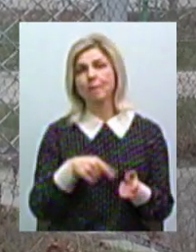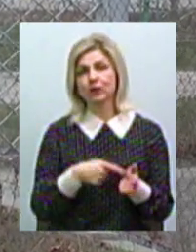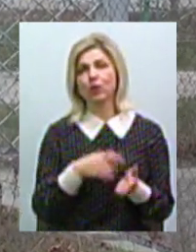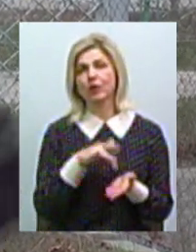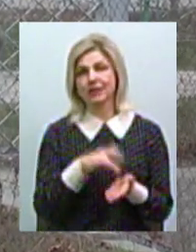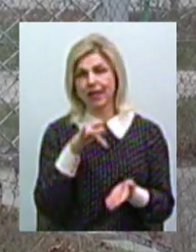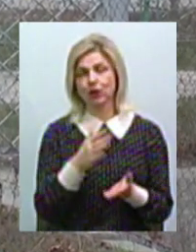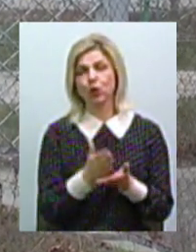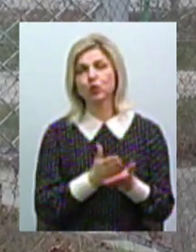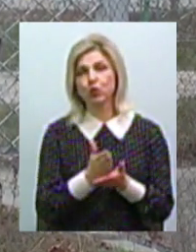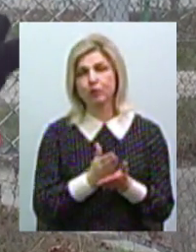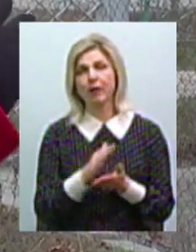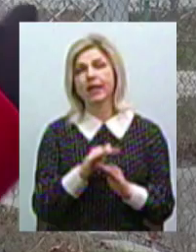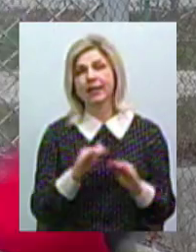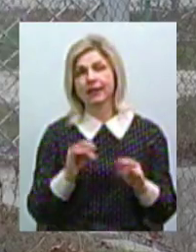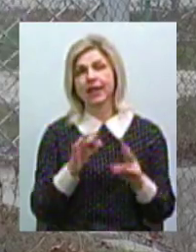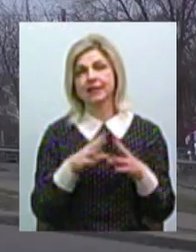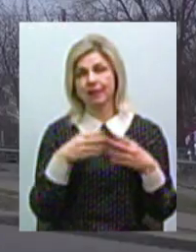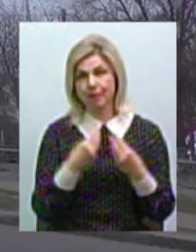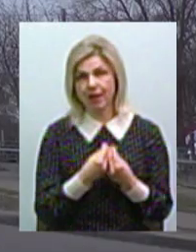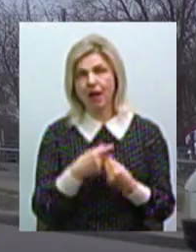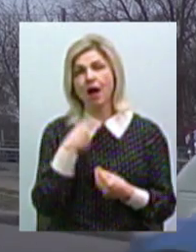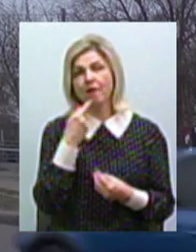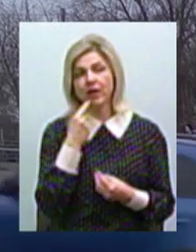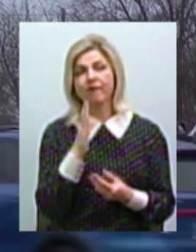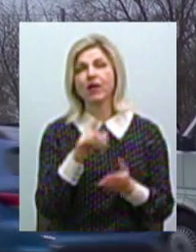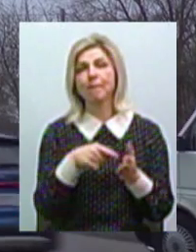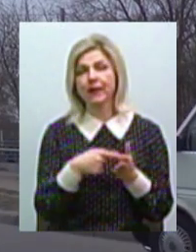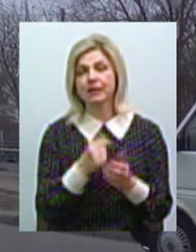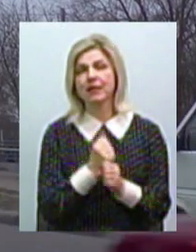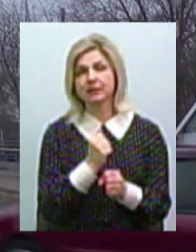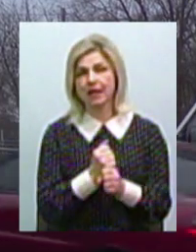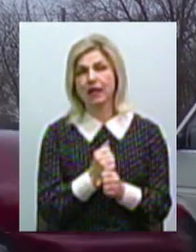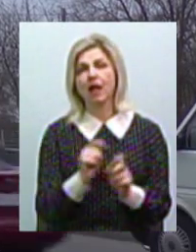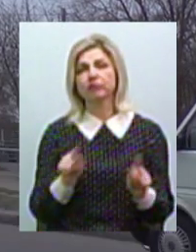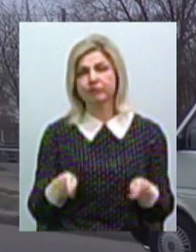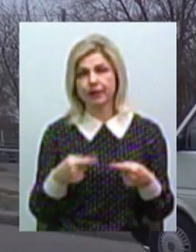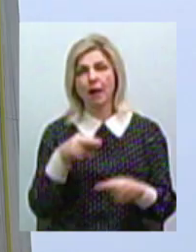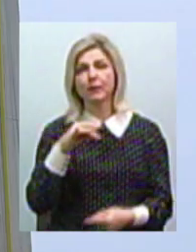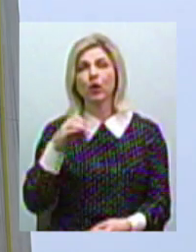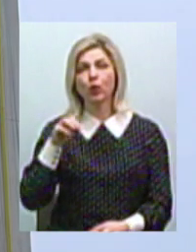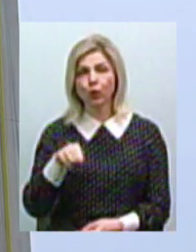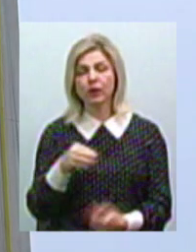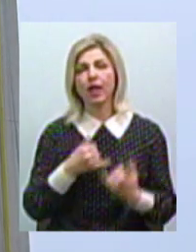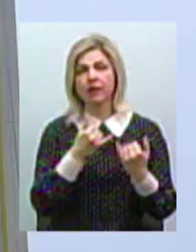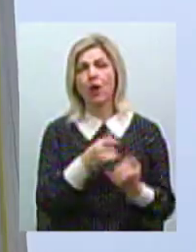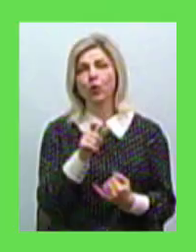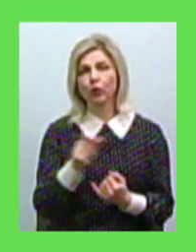сім'ї, дітей та молоді Віра Гончарук говорить, у місті планують створити притулок для осіб, які постраждали від домашнього